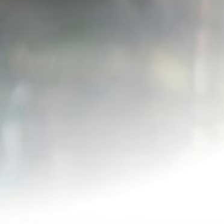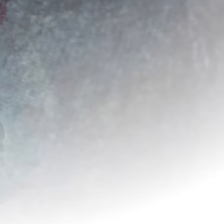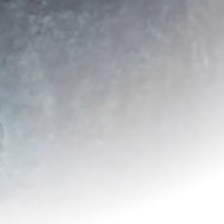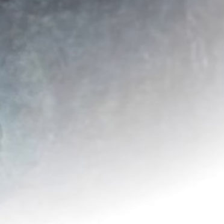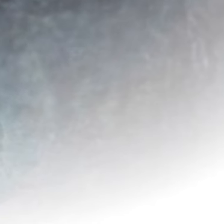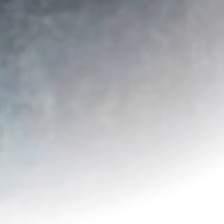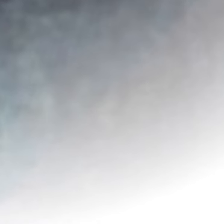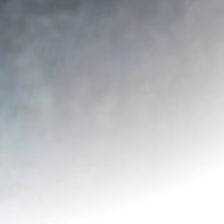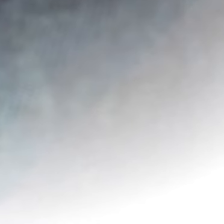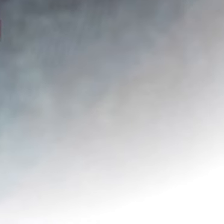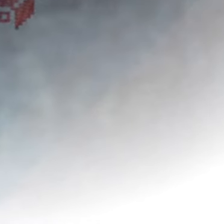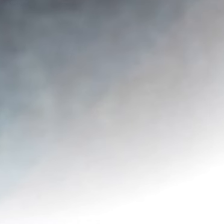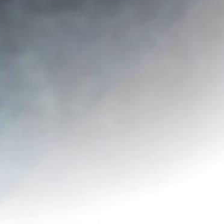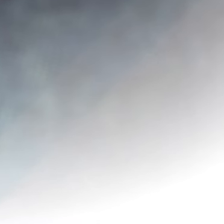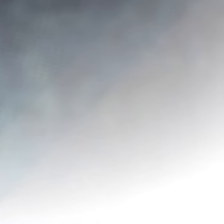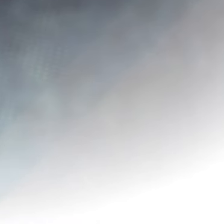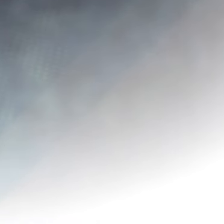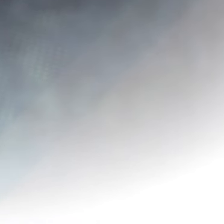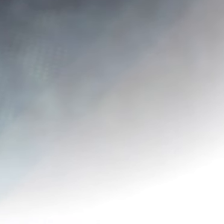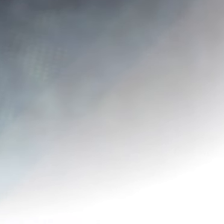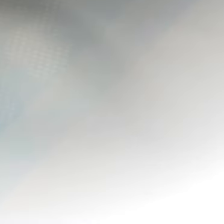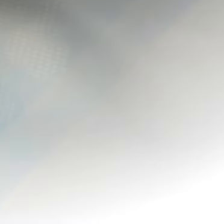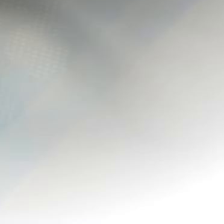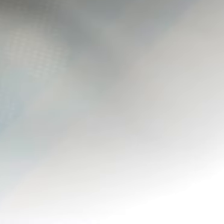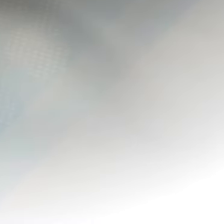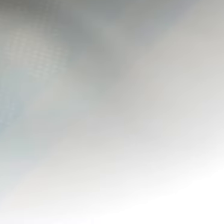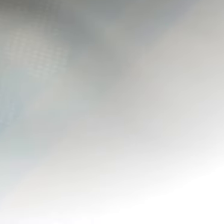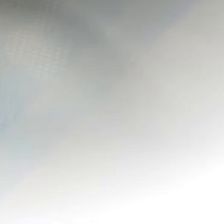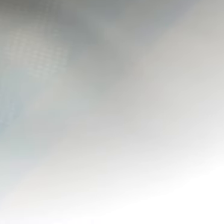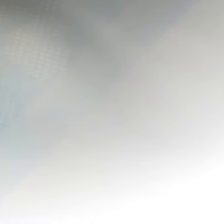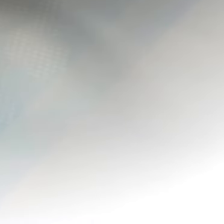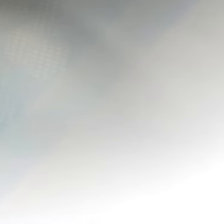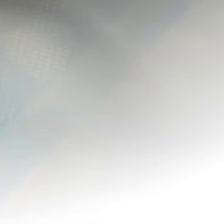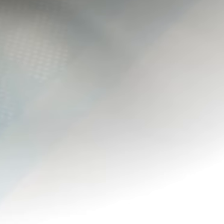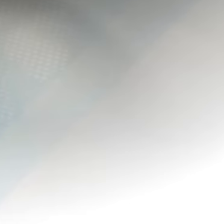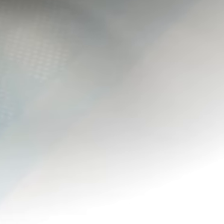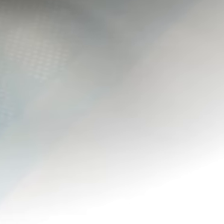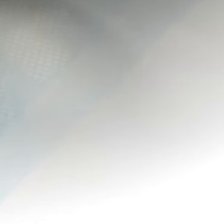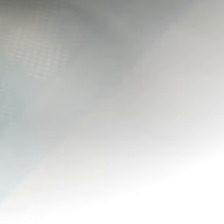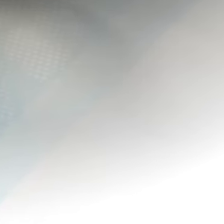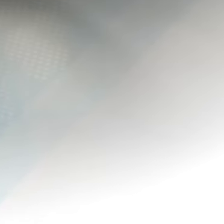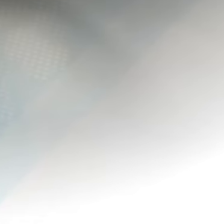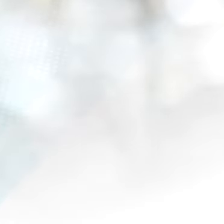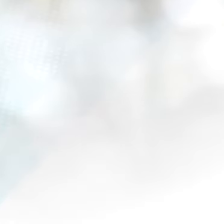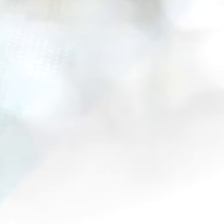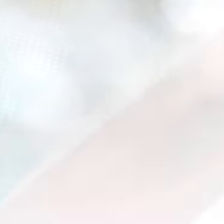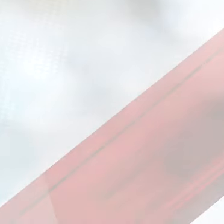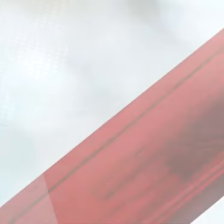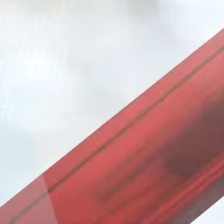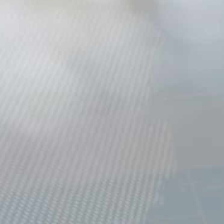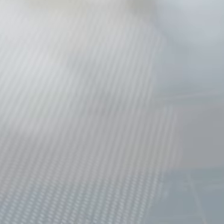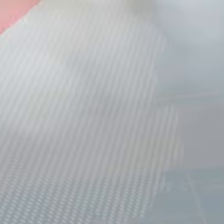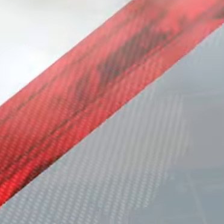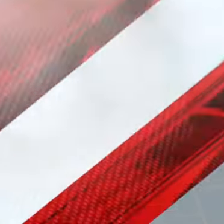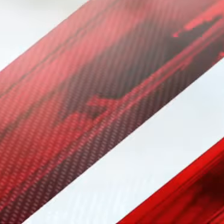невялікіх геамагнітных хваляванняў. Узыход сонца ў 6 гадзін 52 хвіліны, захад у